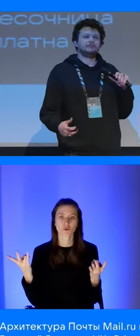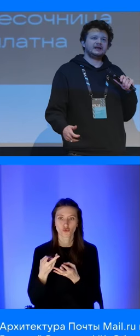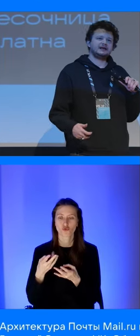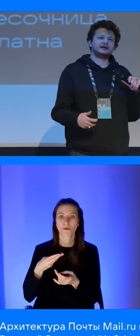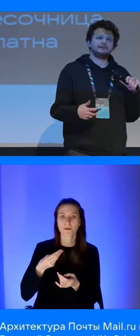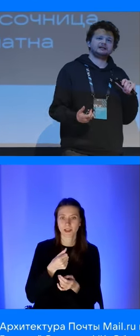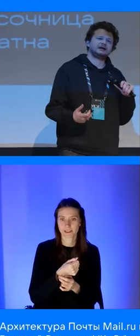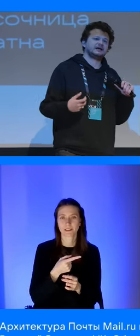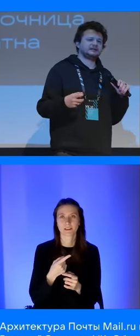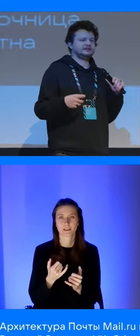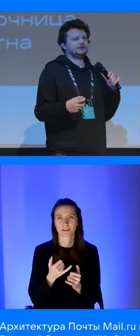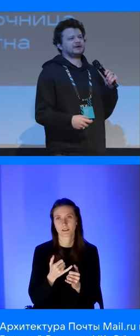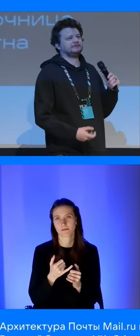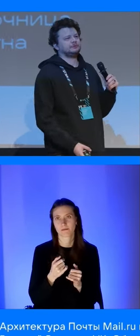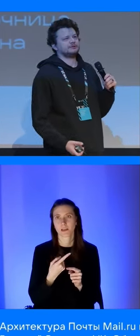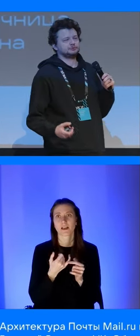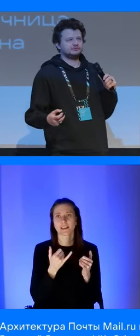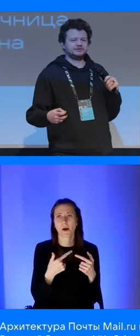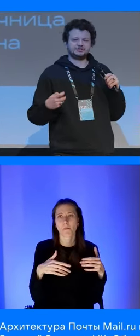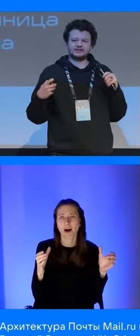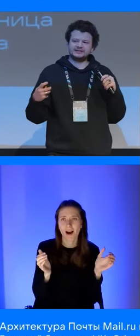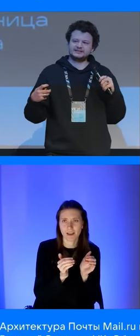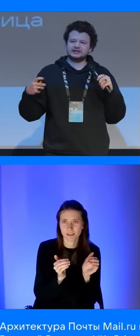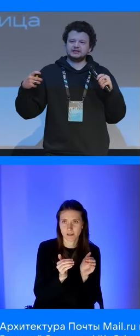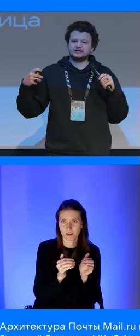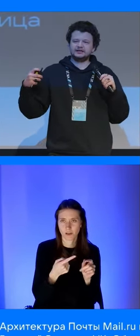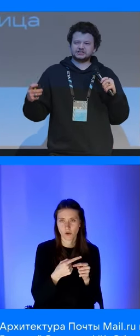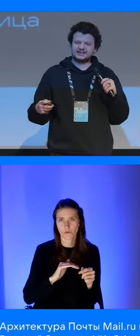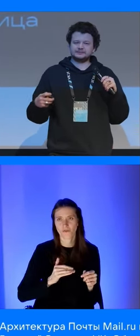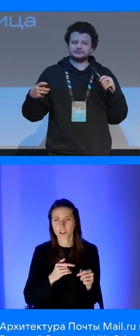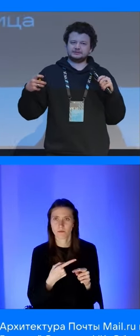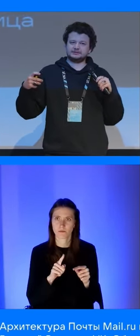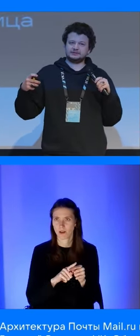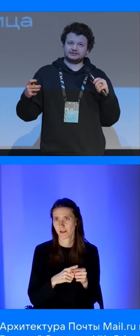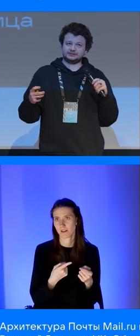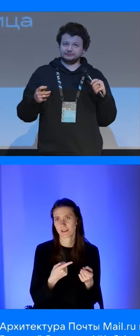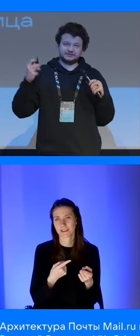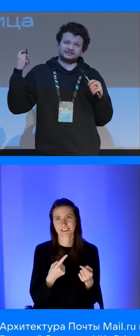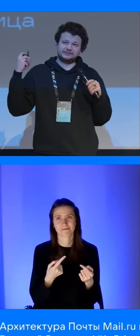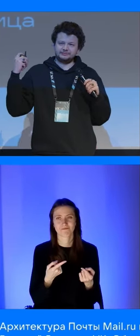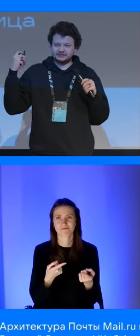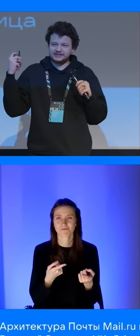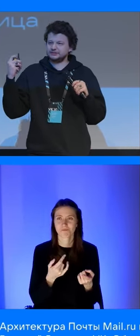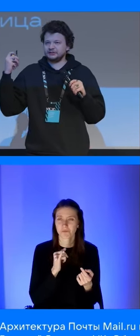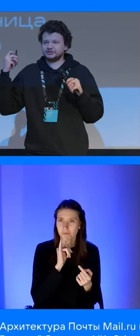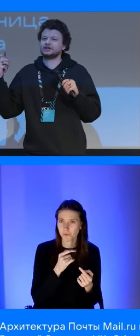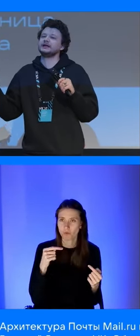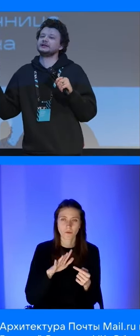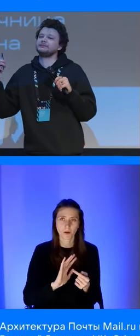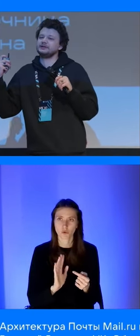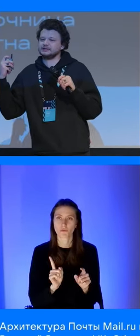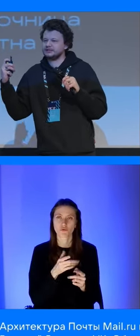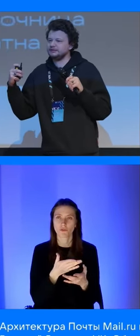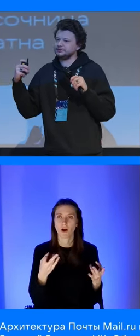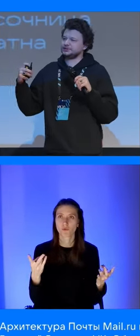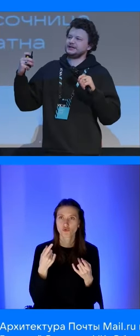На маленьких командах это не оправдано, потому что вы начинаете решать вот со всеми этими трейсингами,